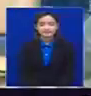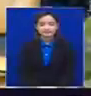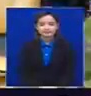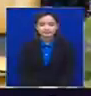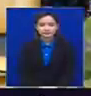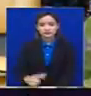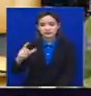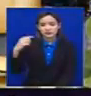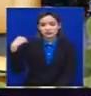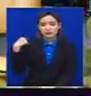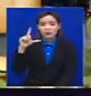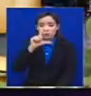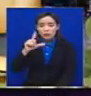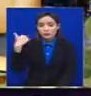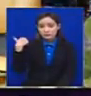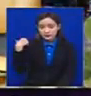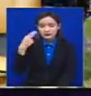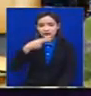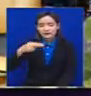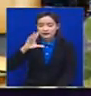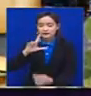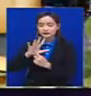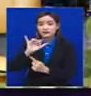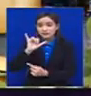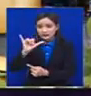ลุงมีหลานชัยไขรัฐธรรมนูญ